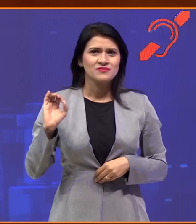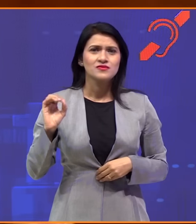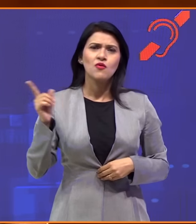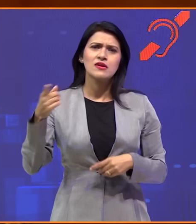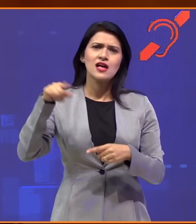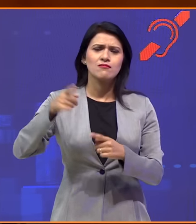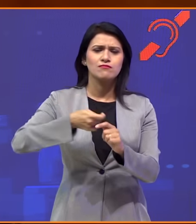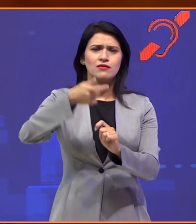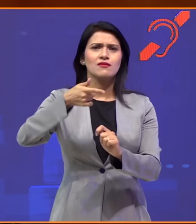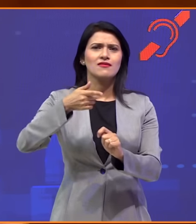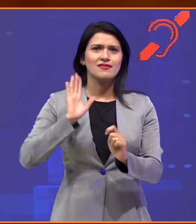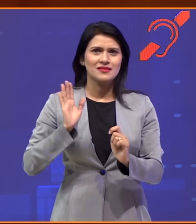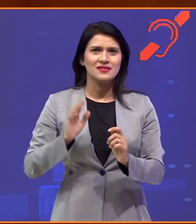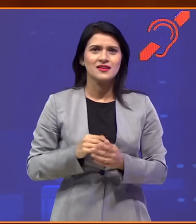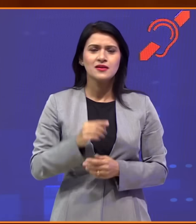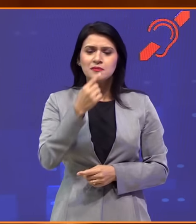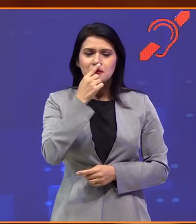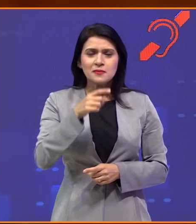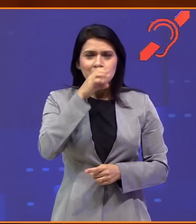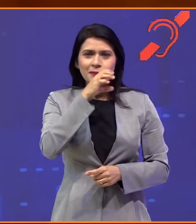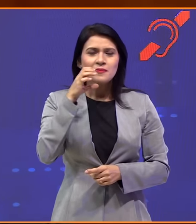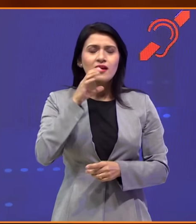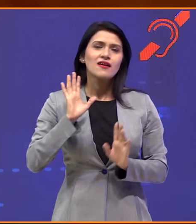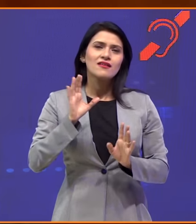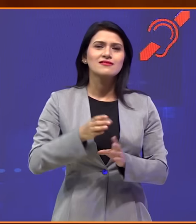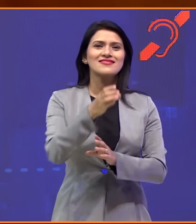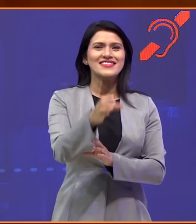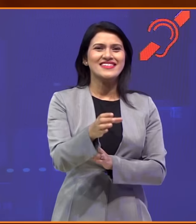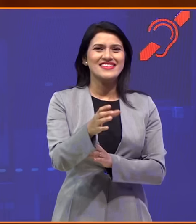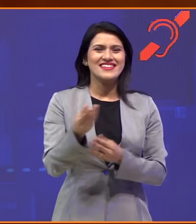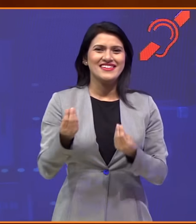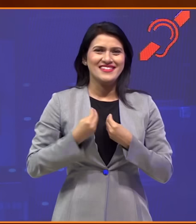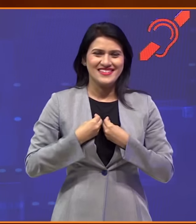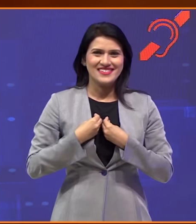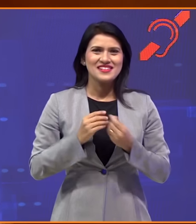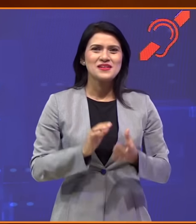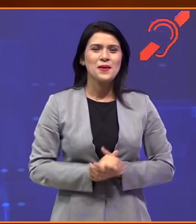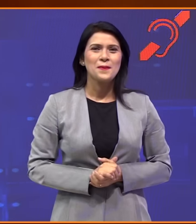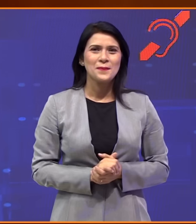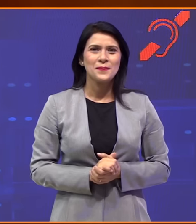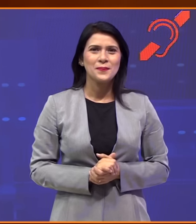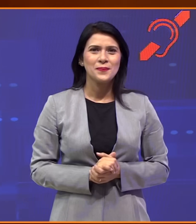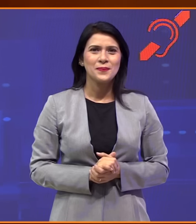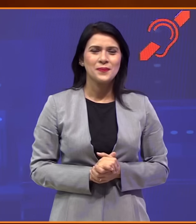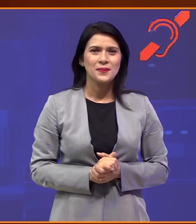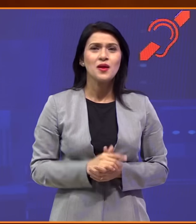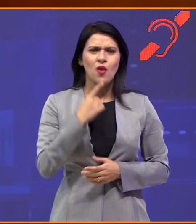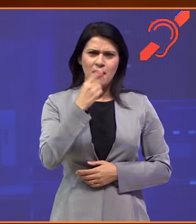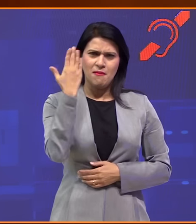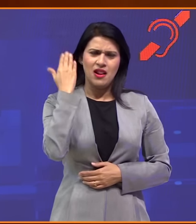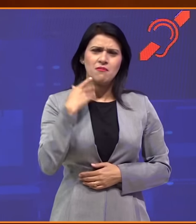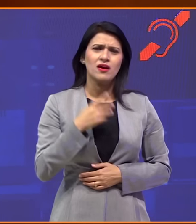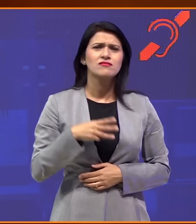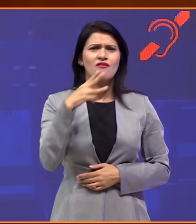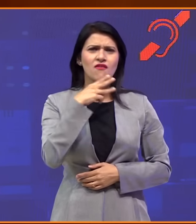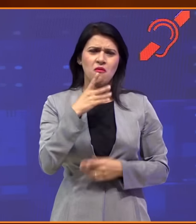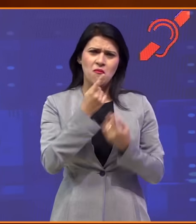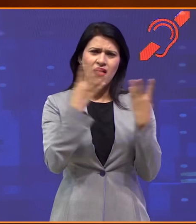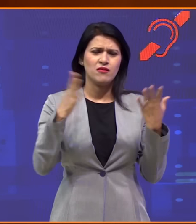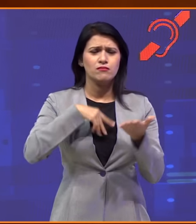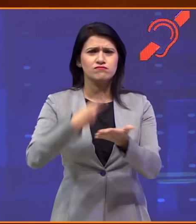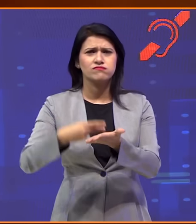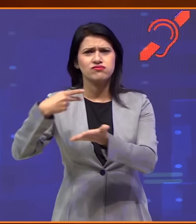उन्होंने खोला सुहा और मेरे सामने रख दिया पहले बहुत पिता था मनोज पीपी के गिर जाता